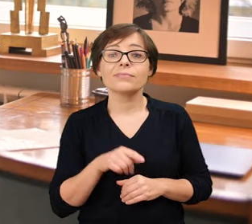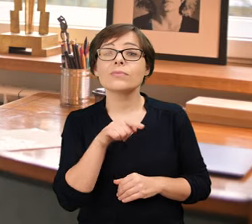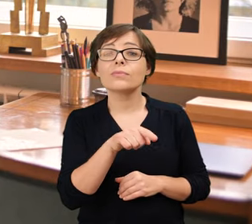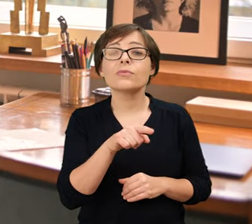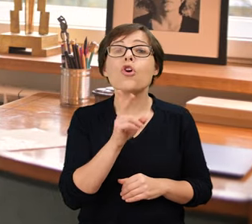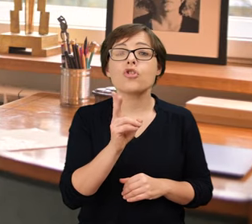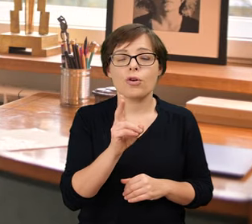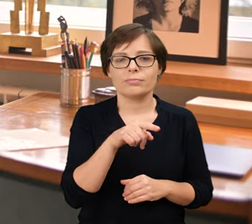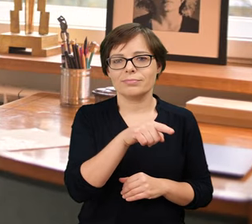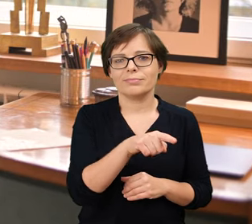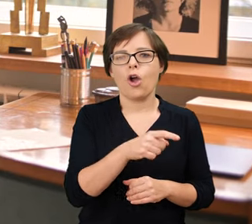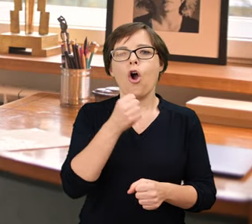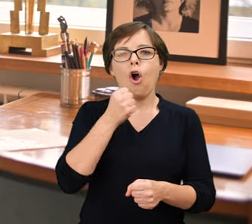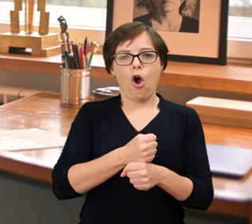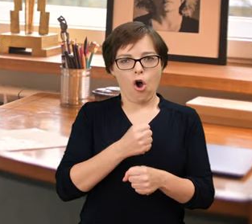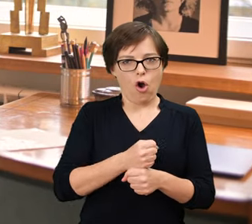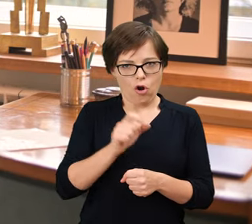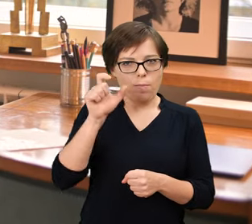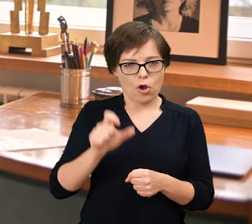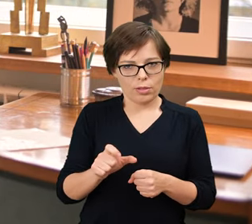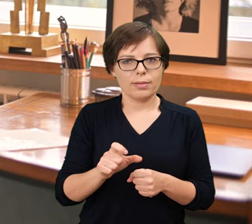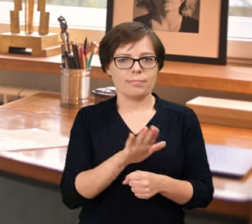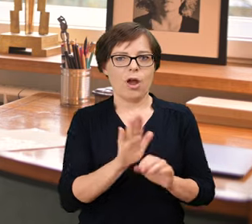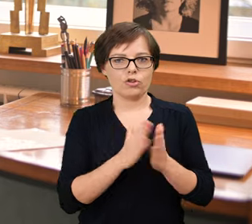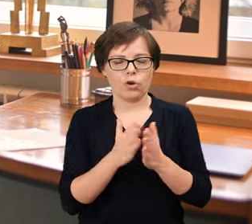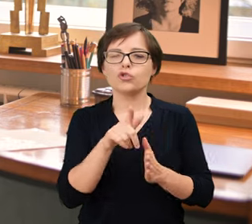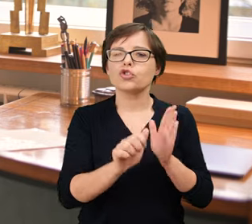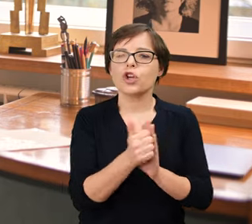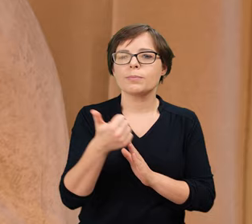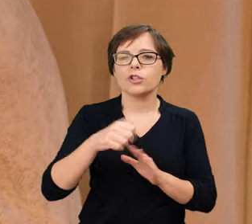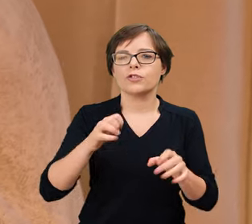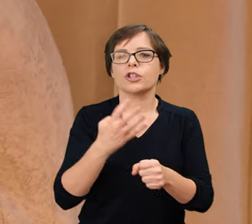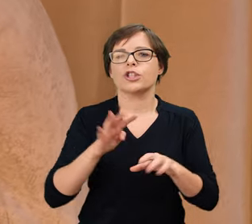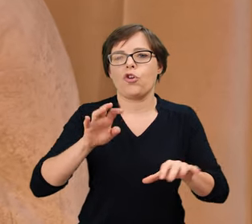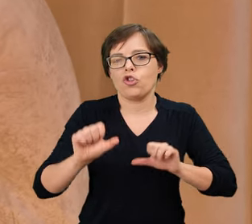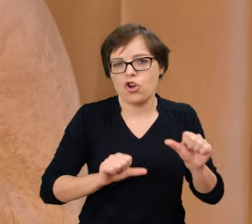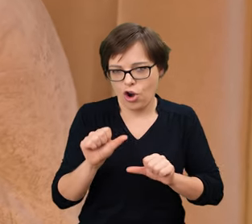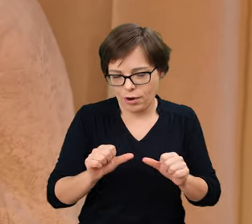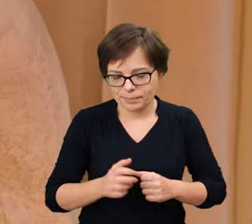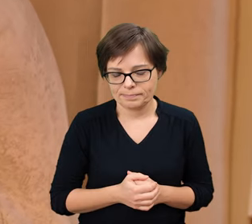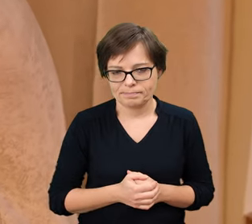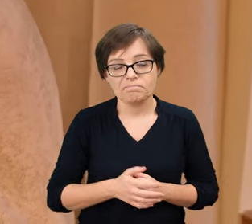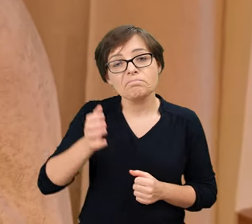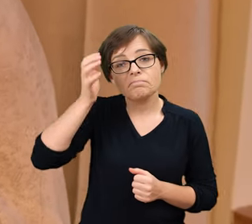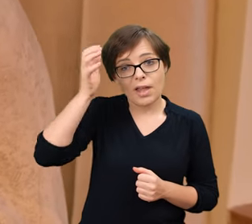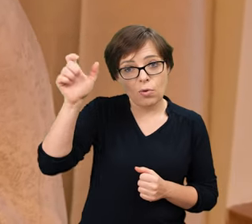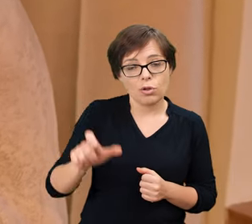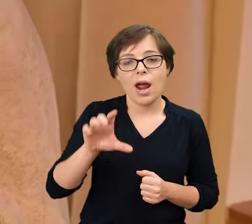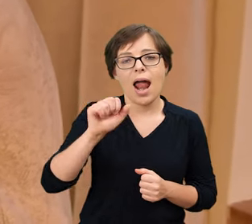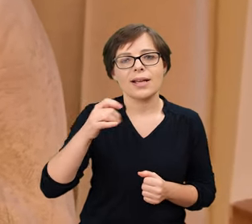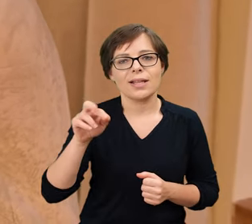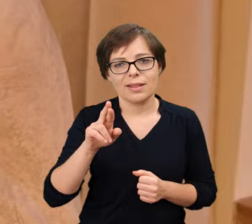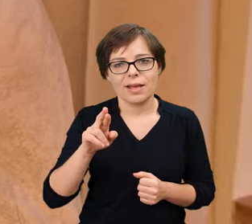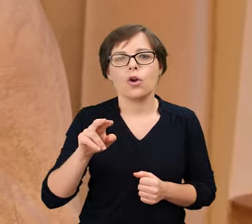jest robotnik z książką. Rzeźba z 1949 roku. Autorstwa